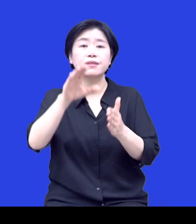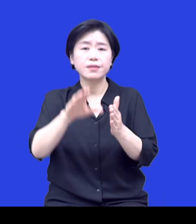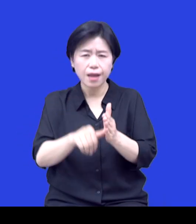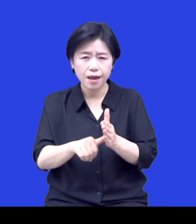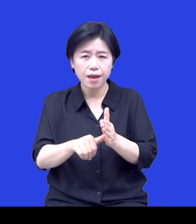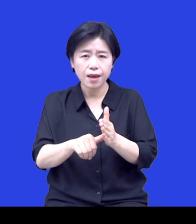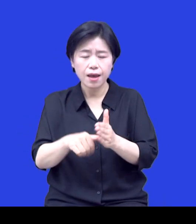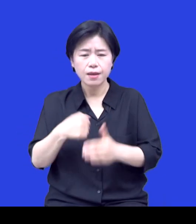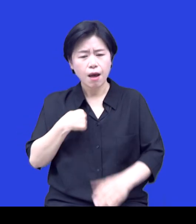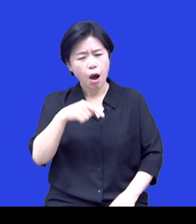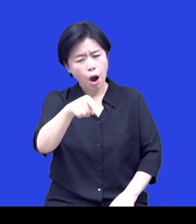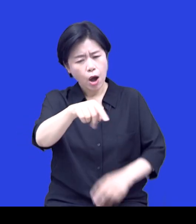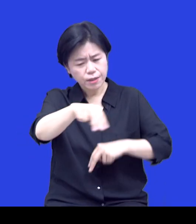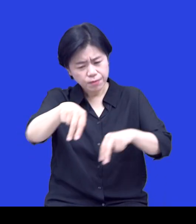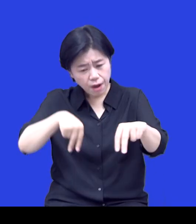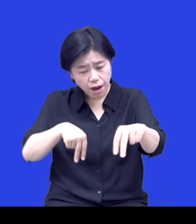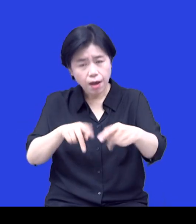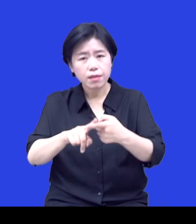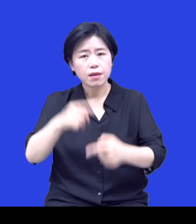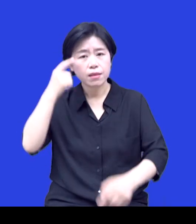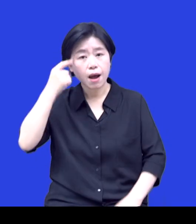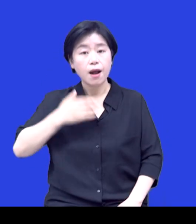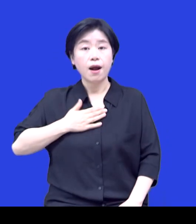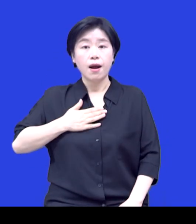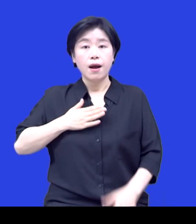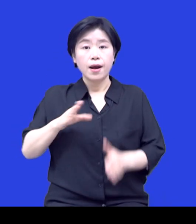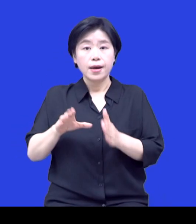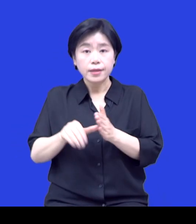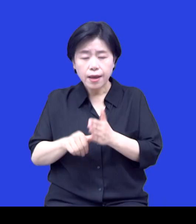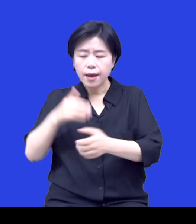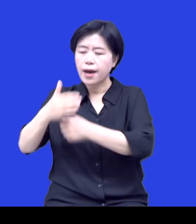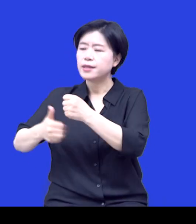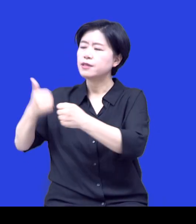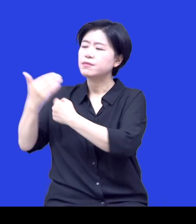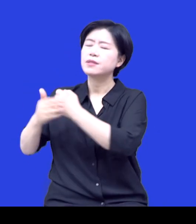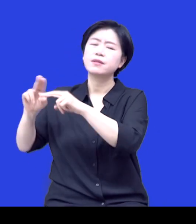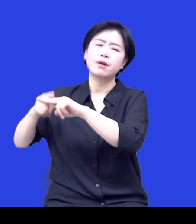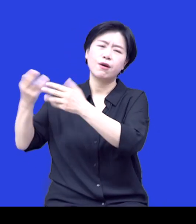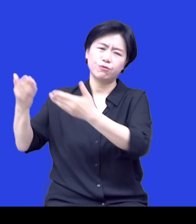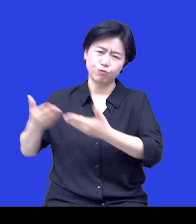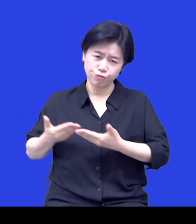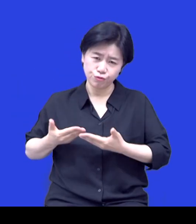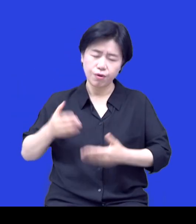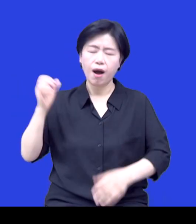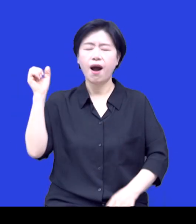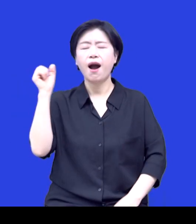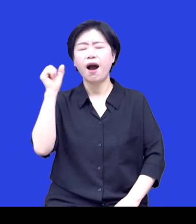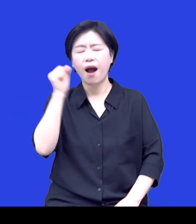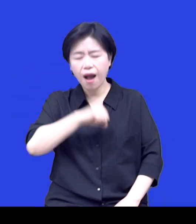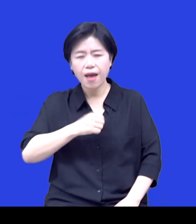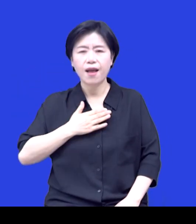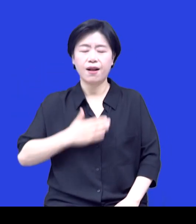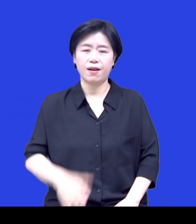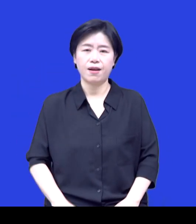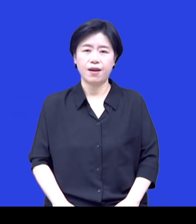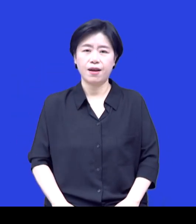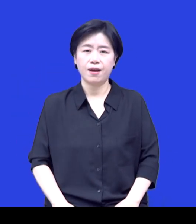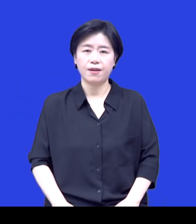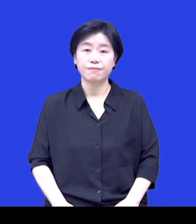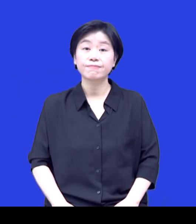되고 그 마음 속에 하나님이 능력을 부어주시는 거예요. 예. 그리고 기도가 불이 막 터지기 시작하고